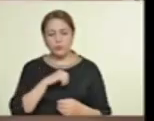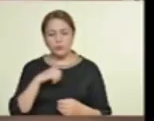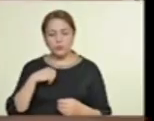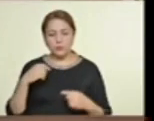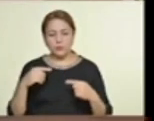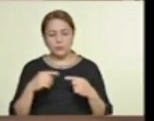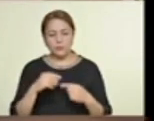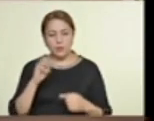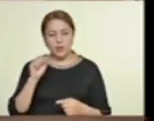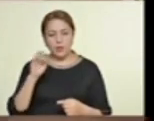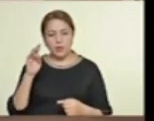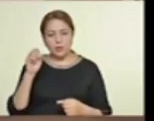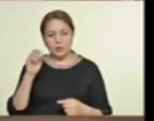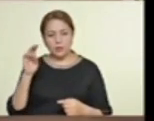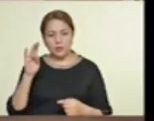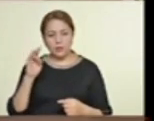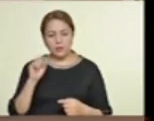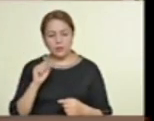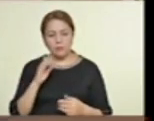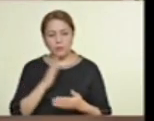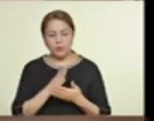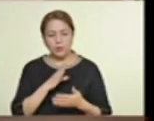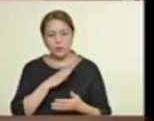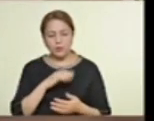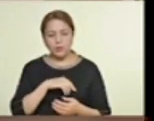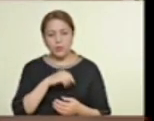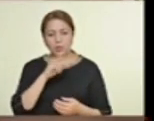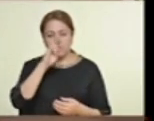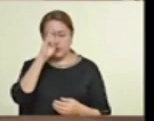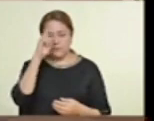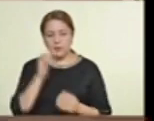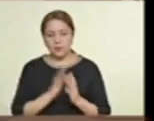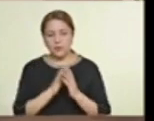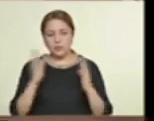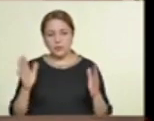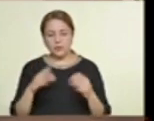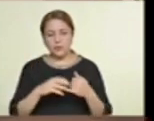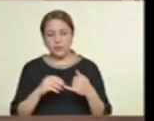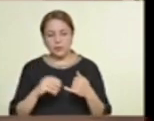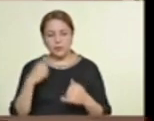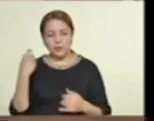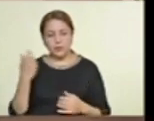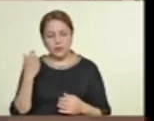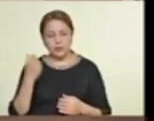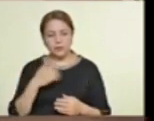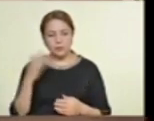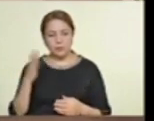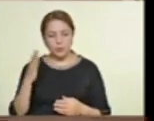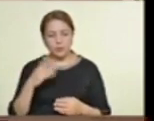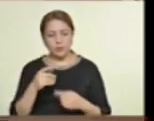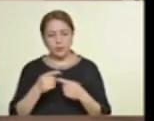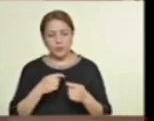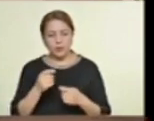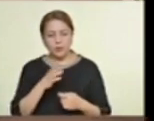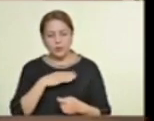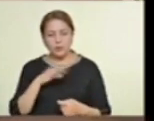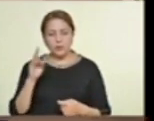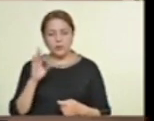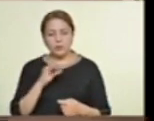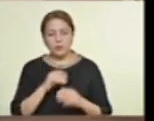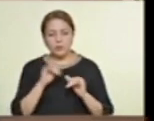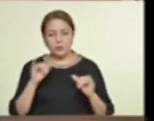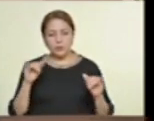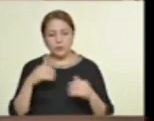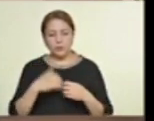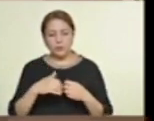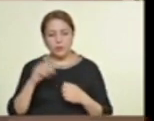davlat asosan katta yer egalari tomonidan boshqarilar edi. Lekin rivojlangan o'rta asrlarda